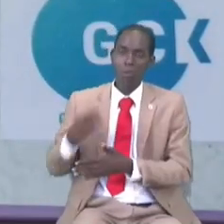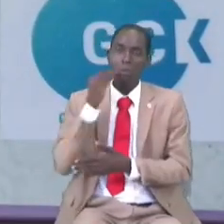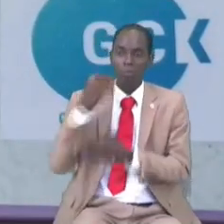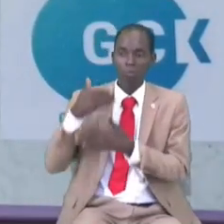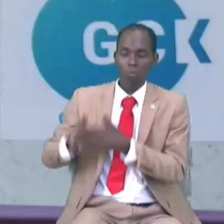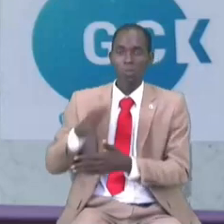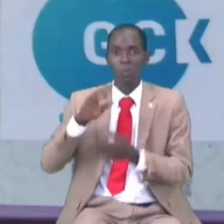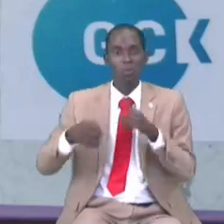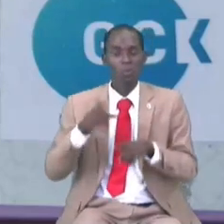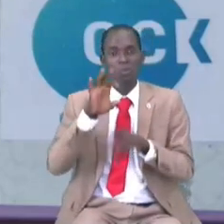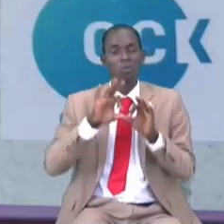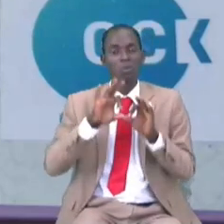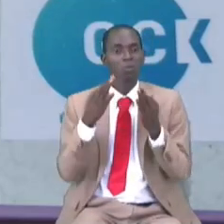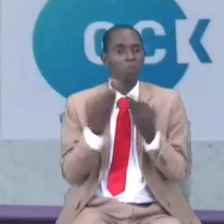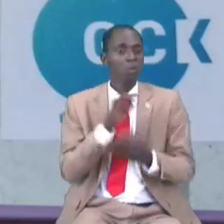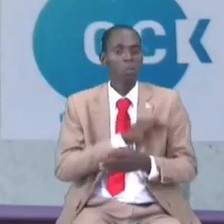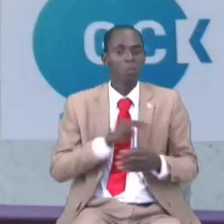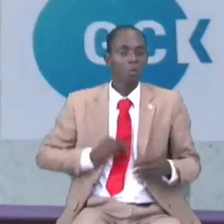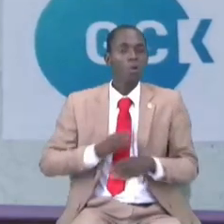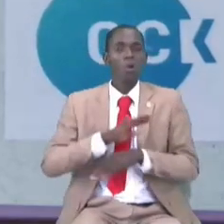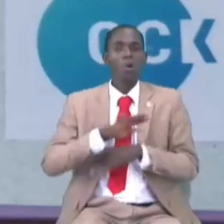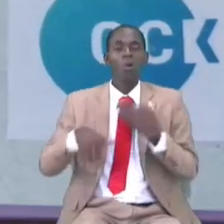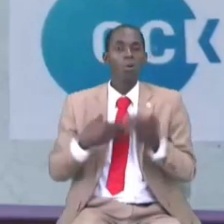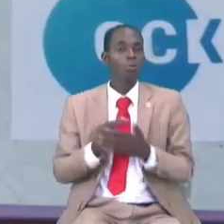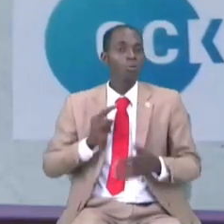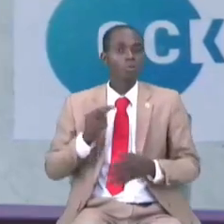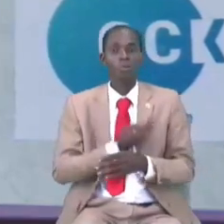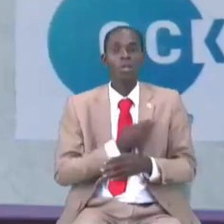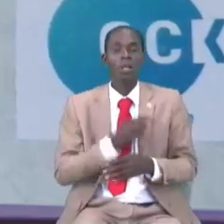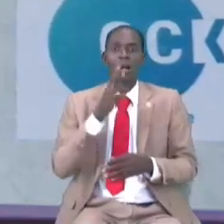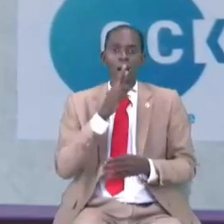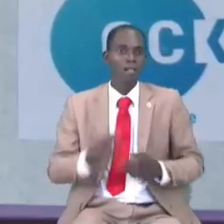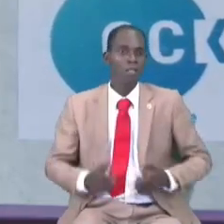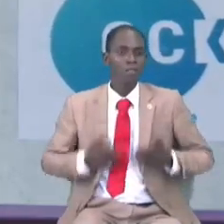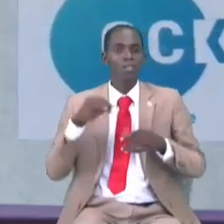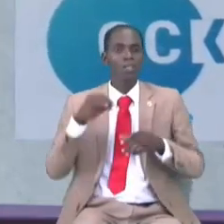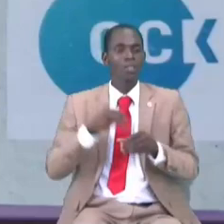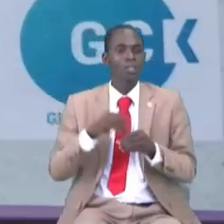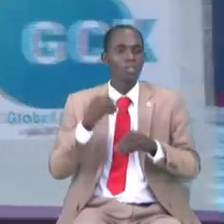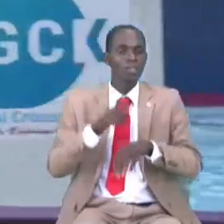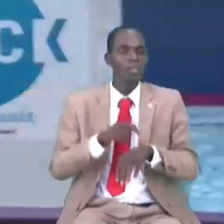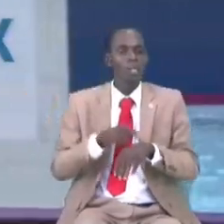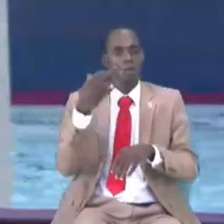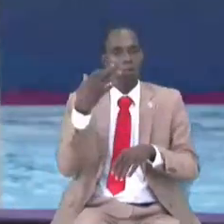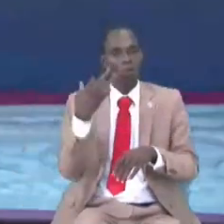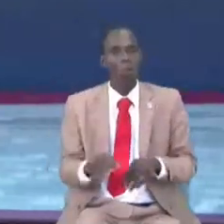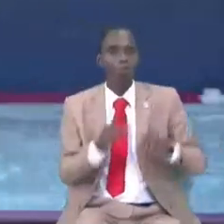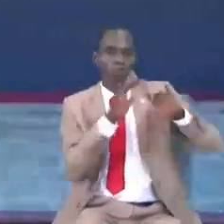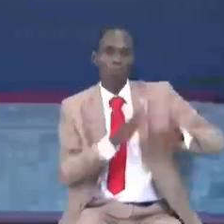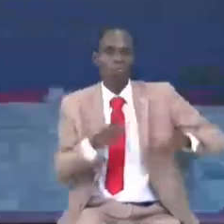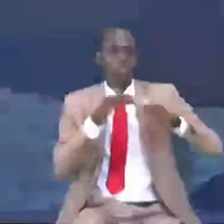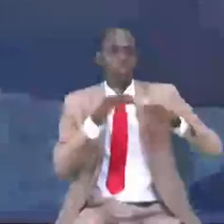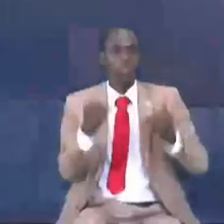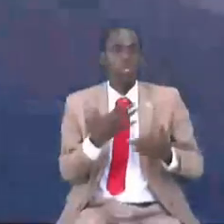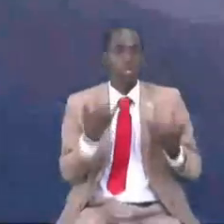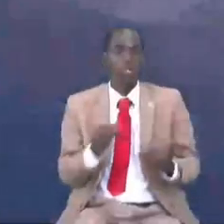tous, nous vivons dans la période de grâce. Et maintenant, seulement pour nous donc de revenir, seulement pour